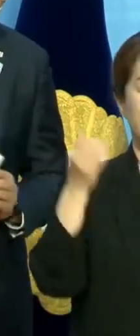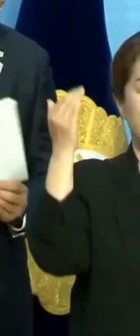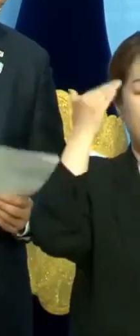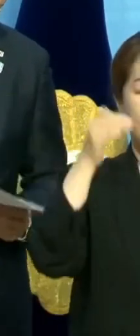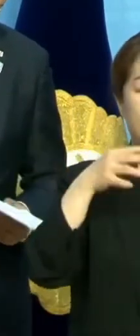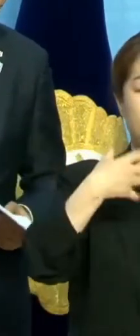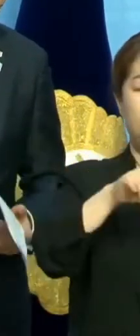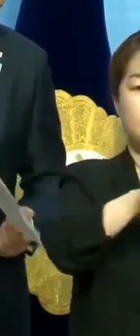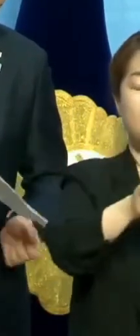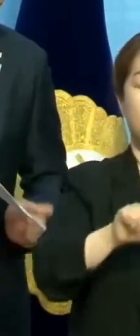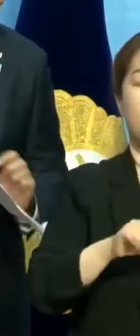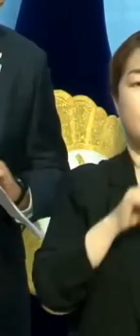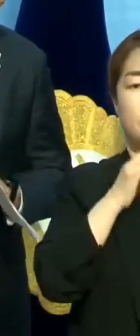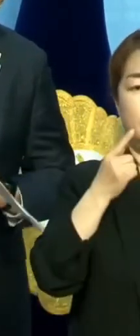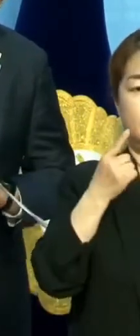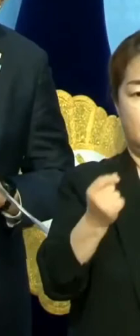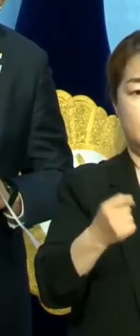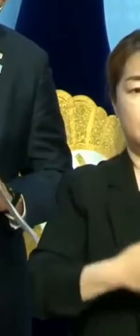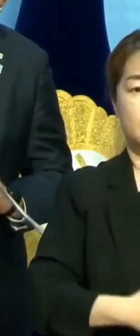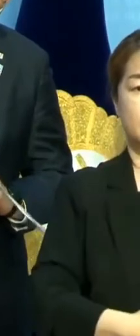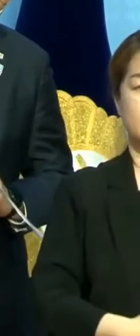대한배구연맹에서도 그렇습니다. 이